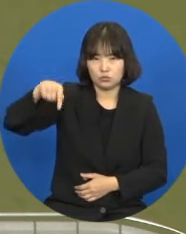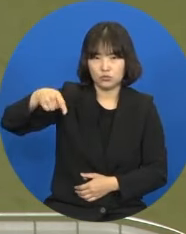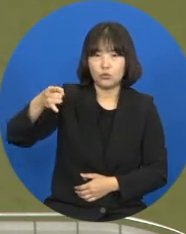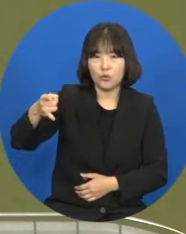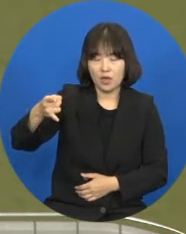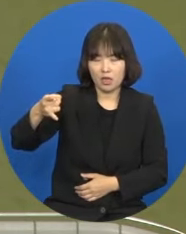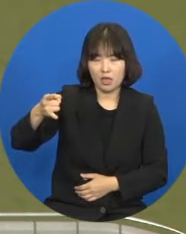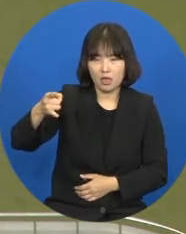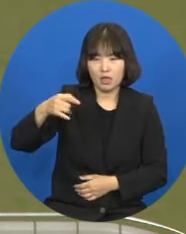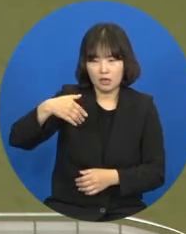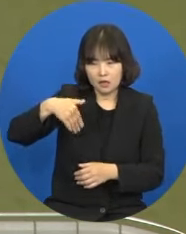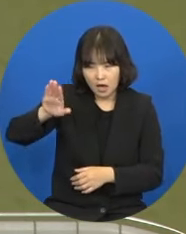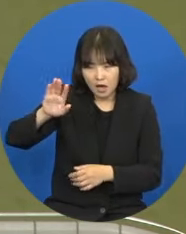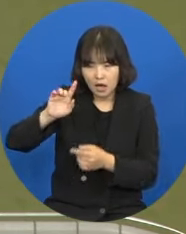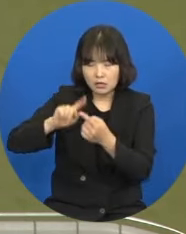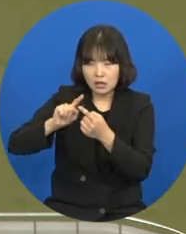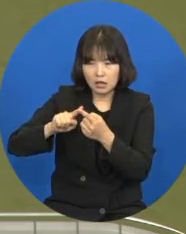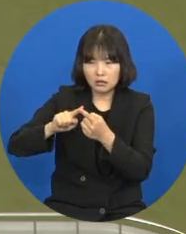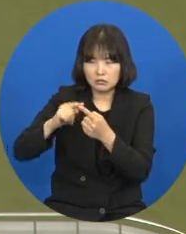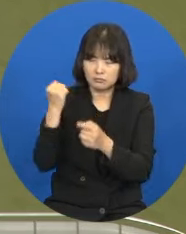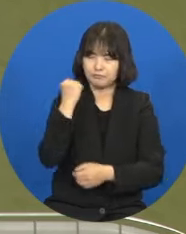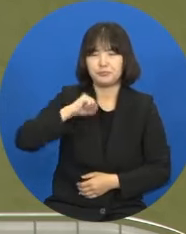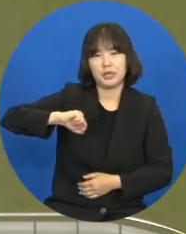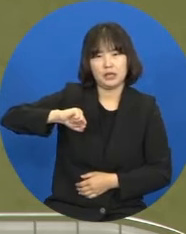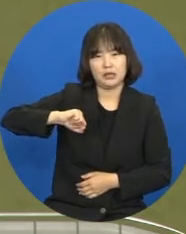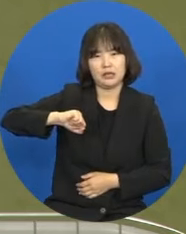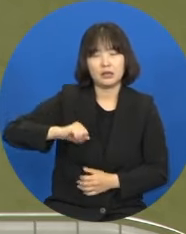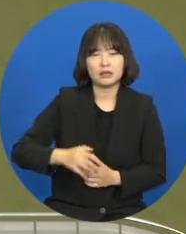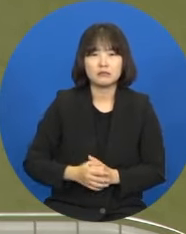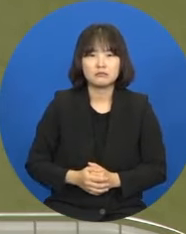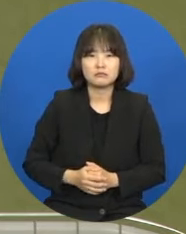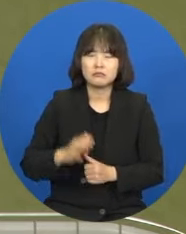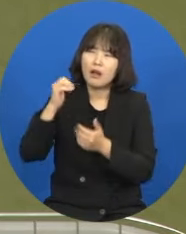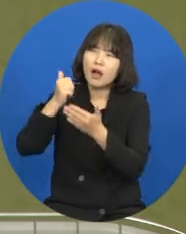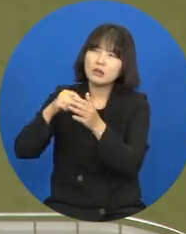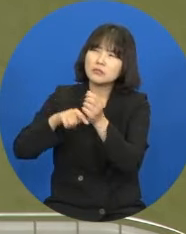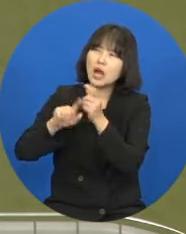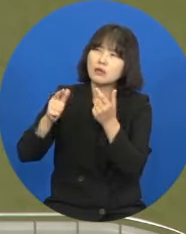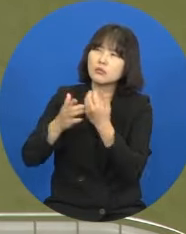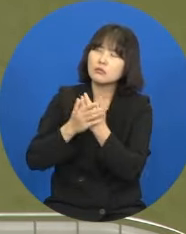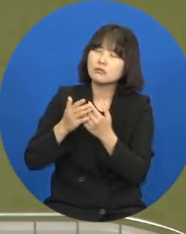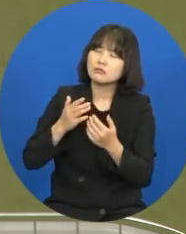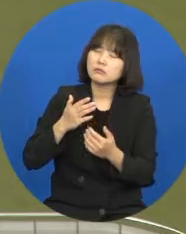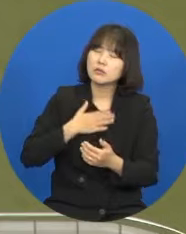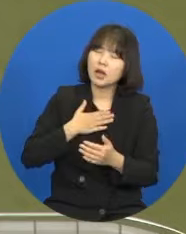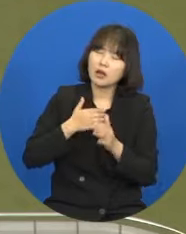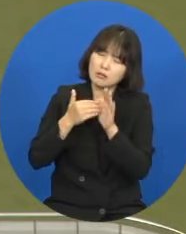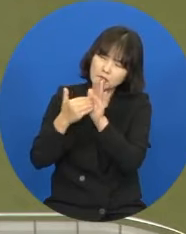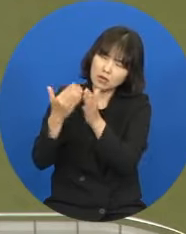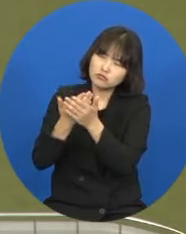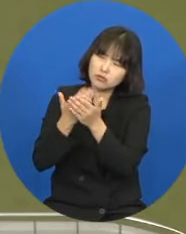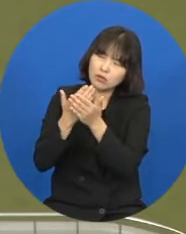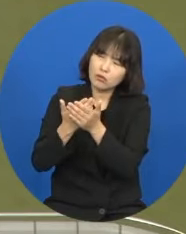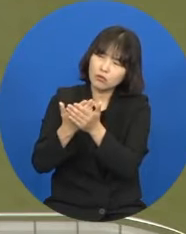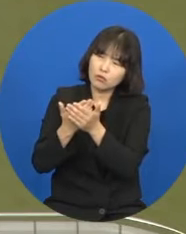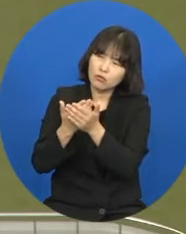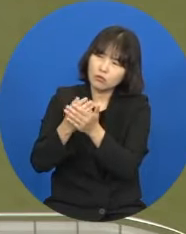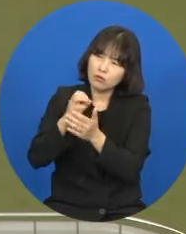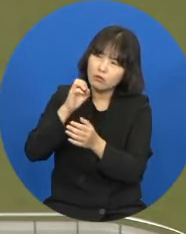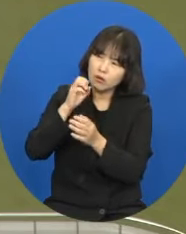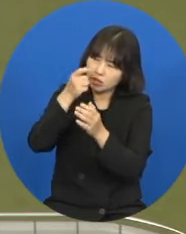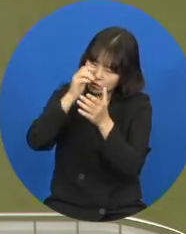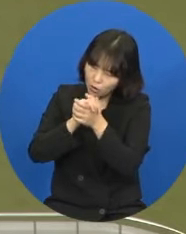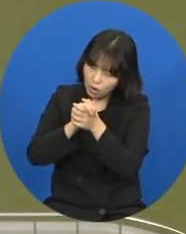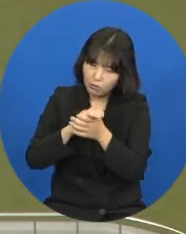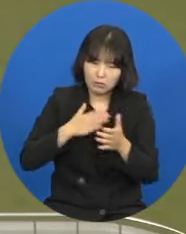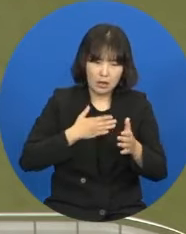반대로 가요 여러분 우리가 이런 경우가 있죠 하나님 이게 하나님 뜻이 아니면 좀 막아주세요 하고 자기 마음대로 막 합니다 하나님이 뜻이 아니면 절 막아 주실